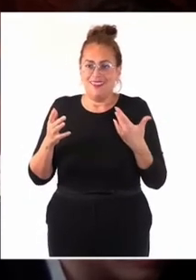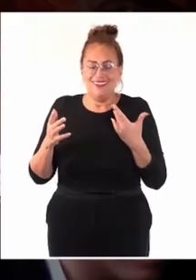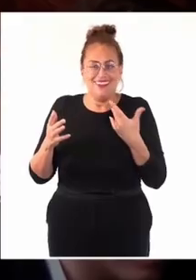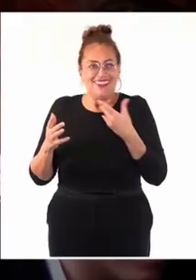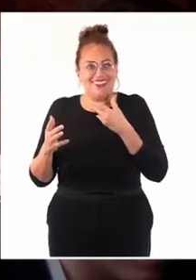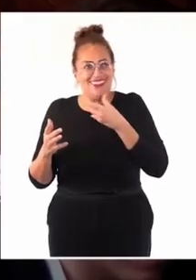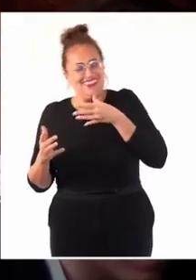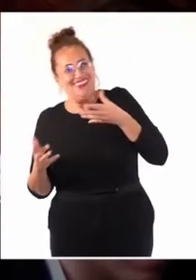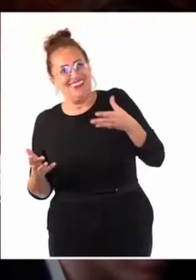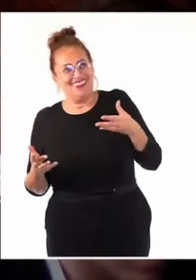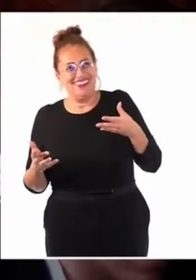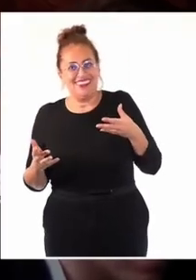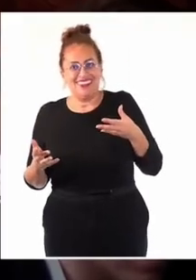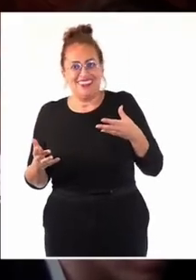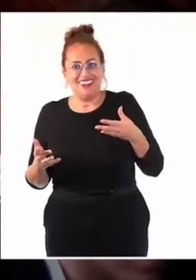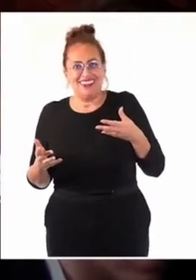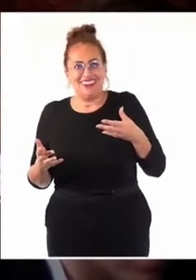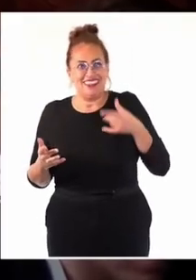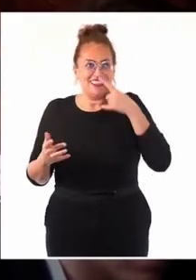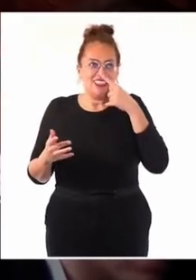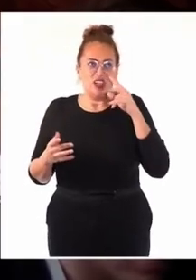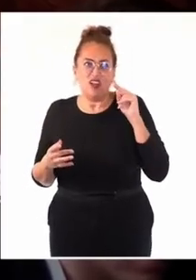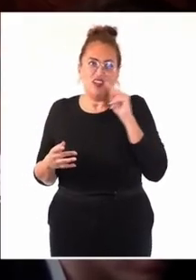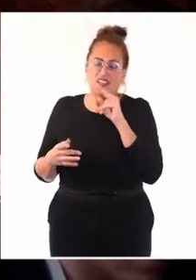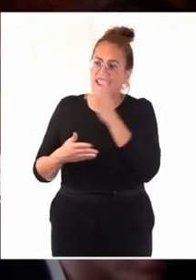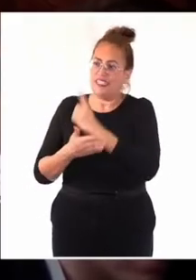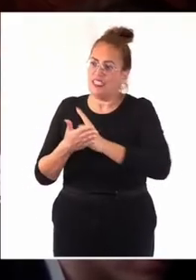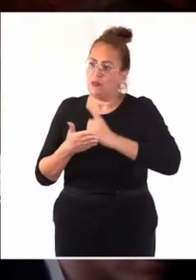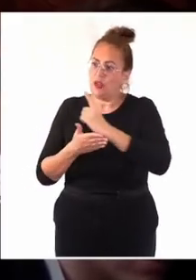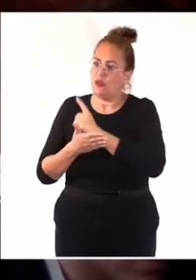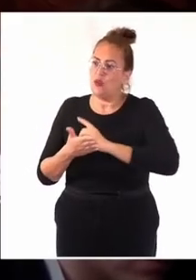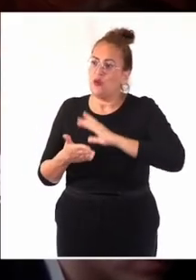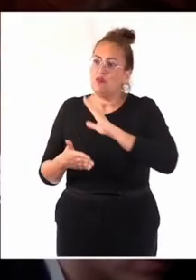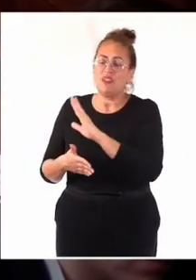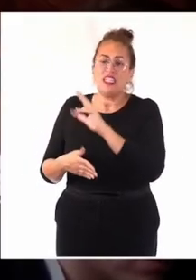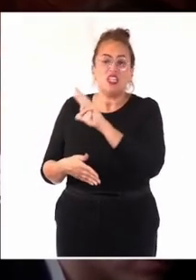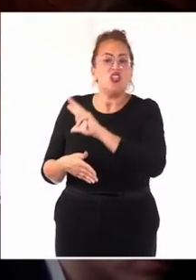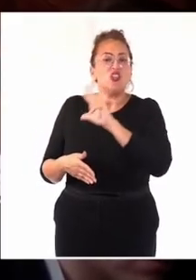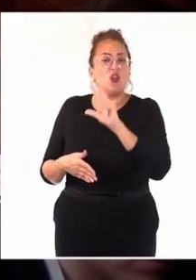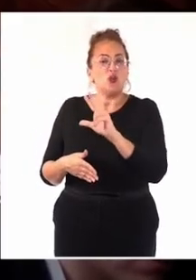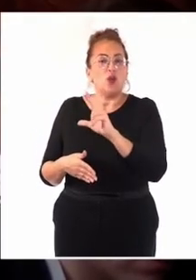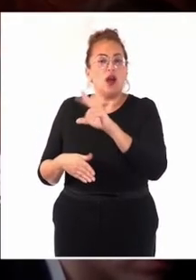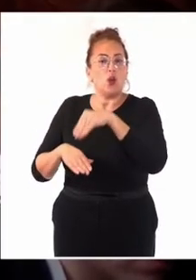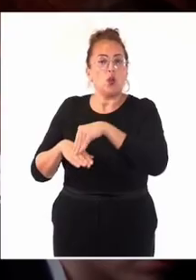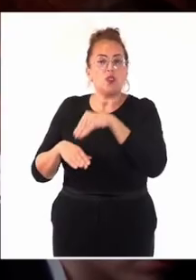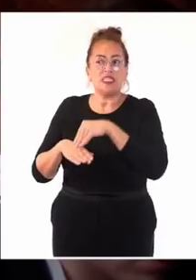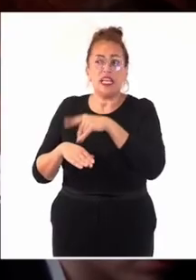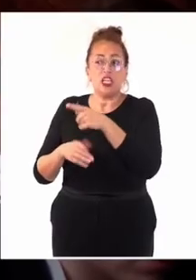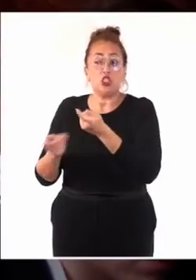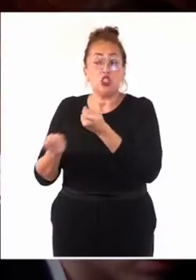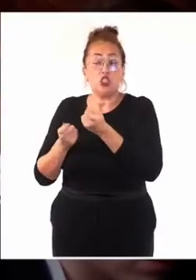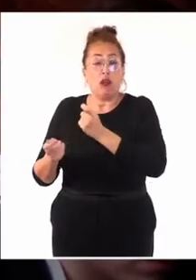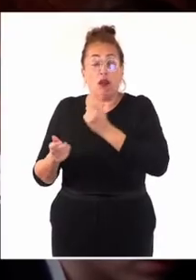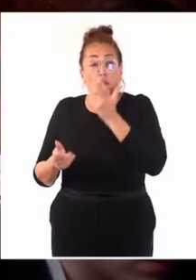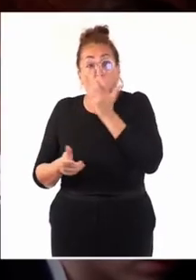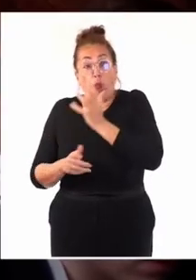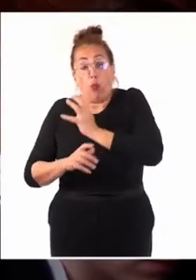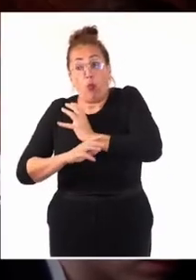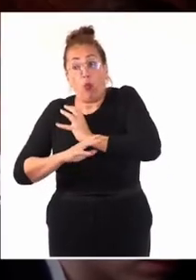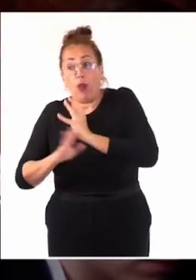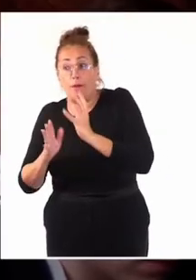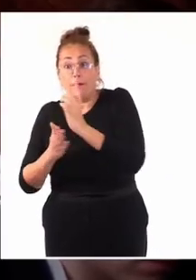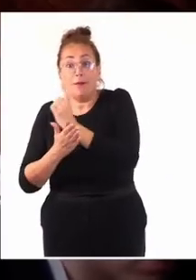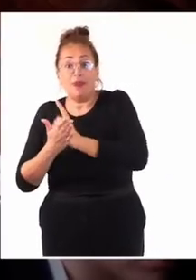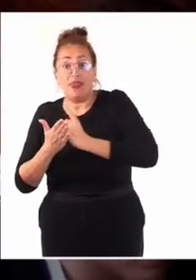prenez modèle sur le président du conseil départemental de la Gironde, dont la gestion catastrophique conduit le